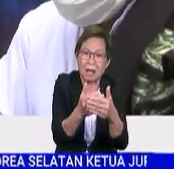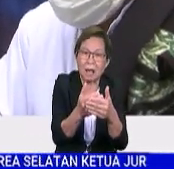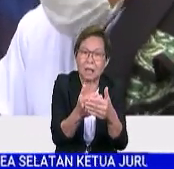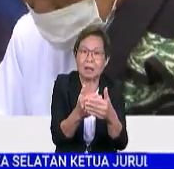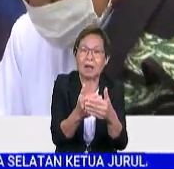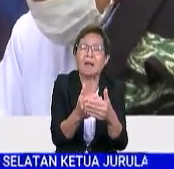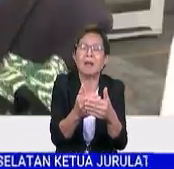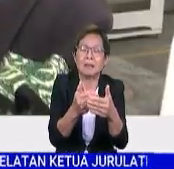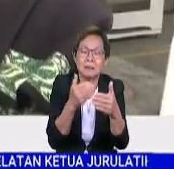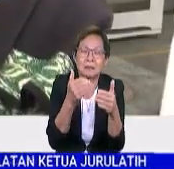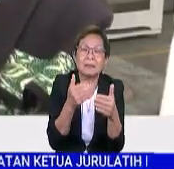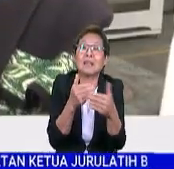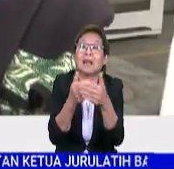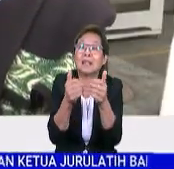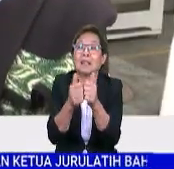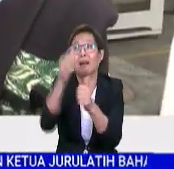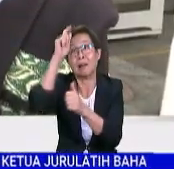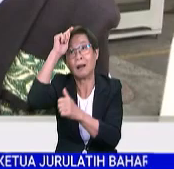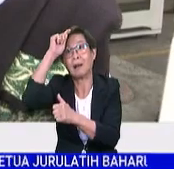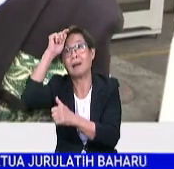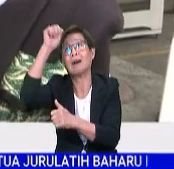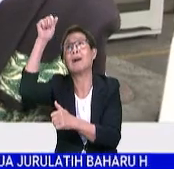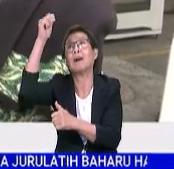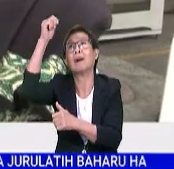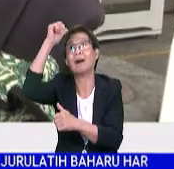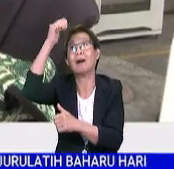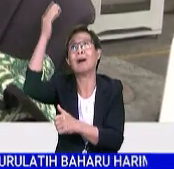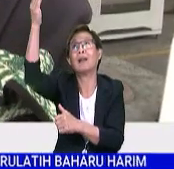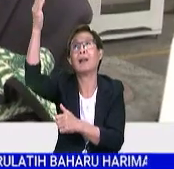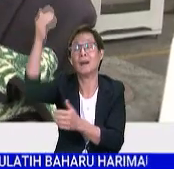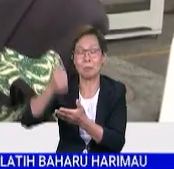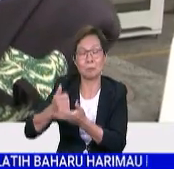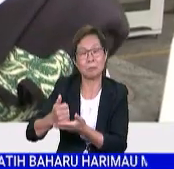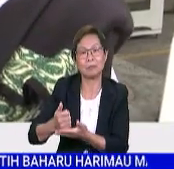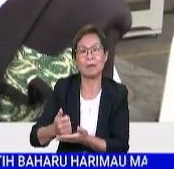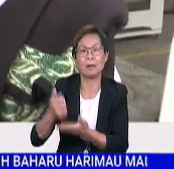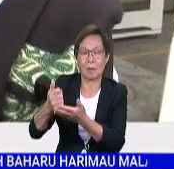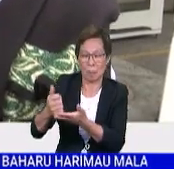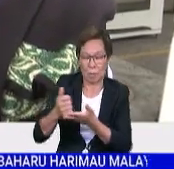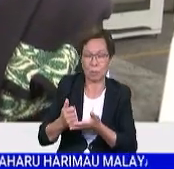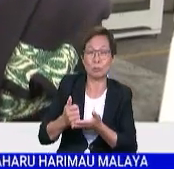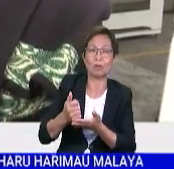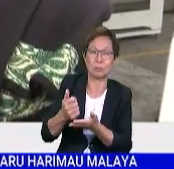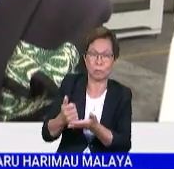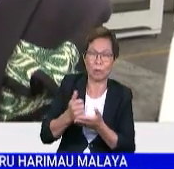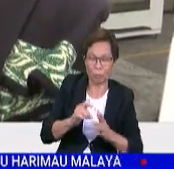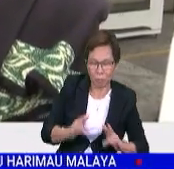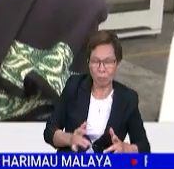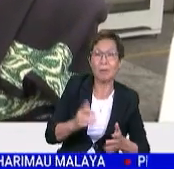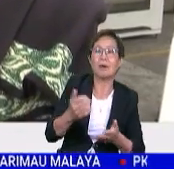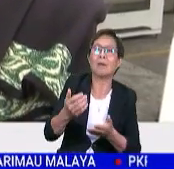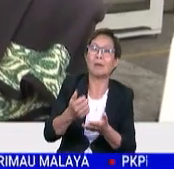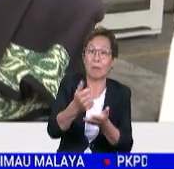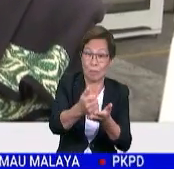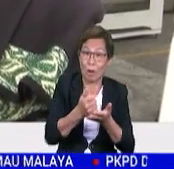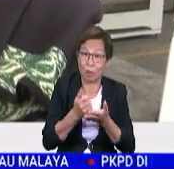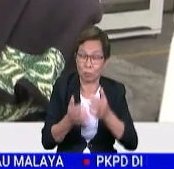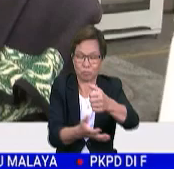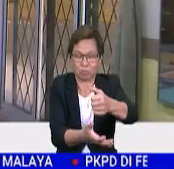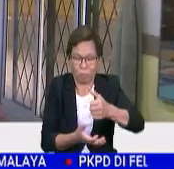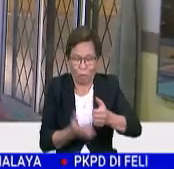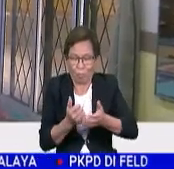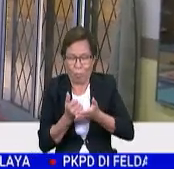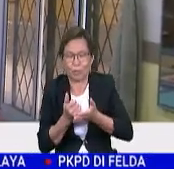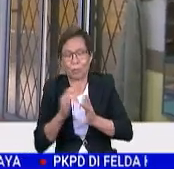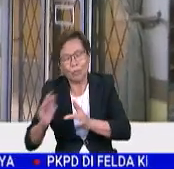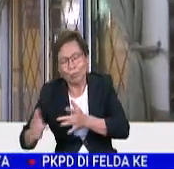Allah Subhanahu waala Saya rasa bantuan ini sedikitanyak meringankan beban kita